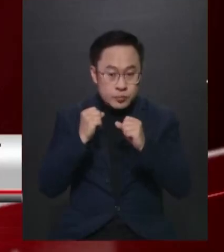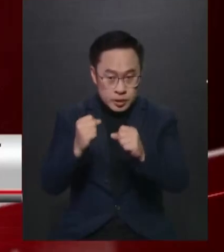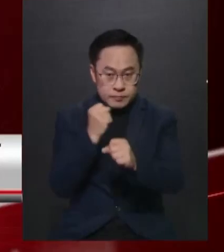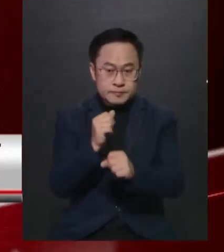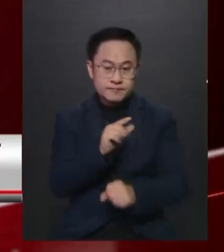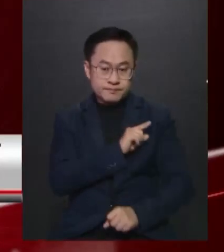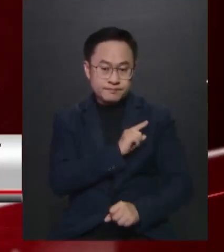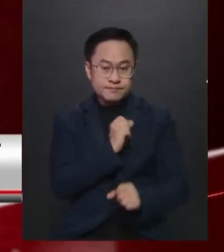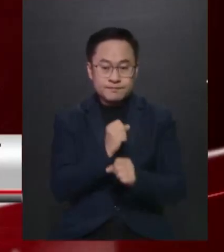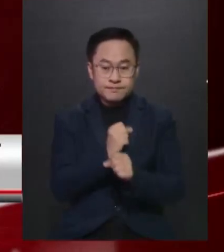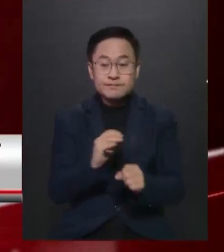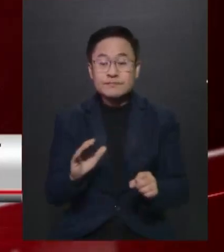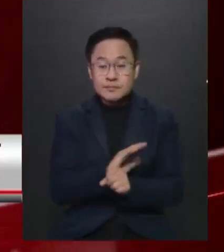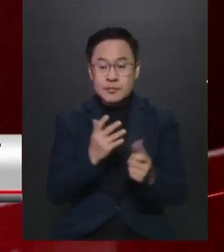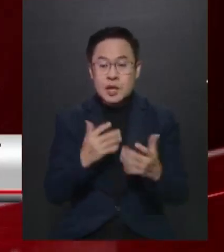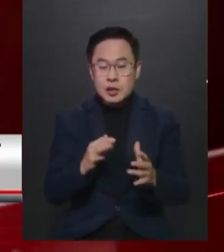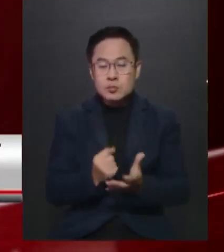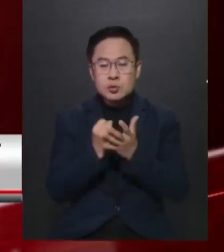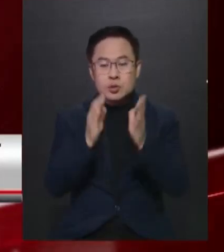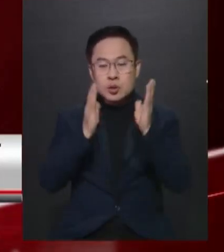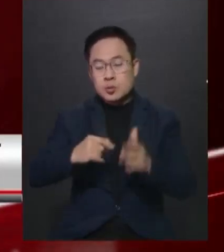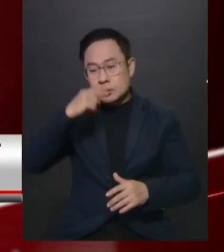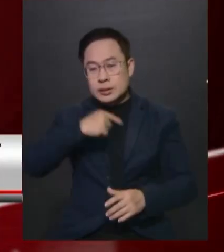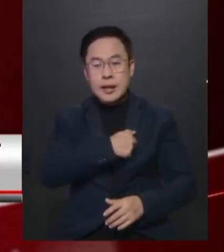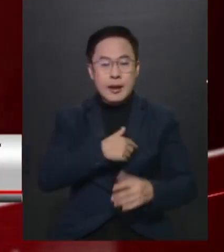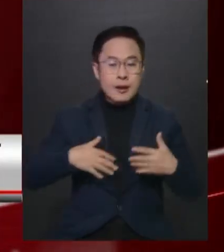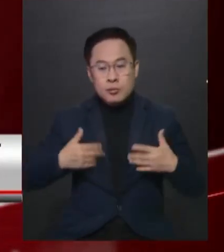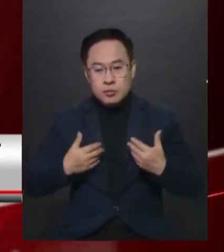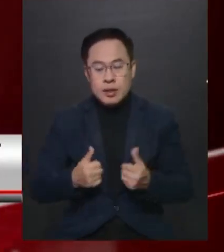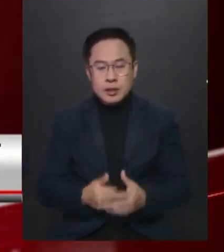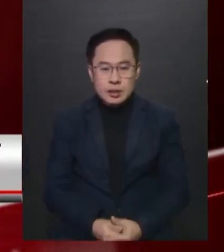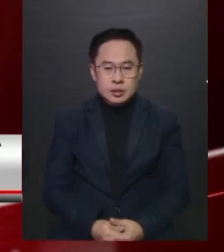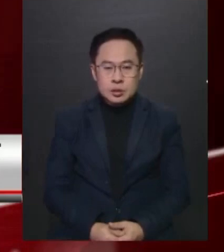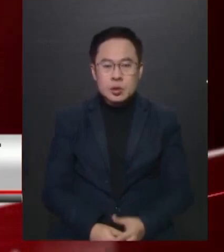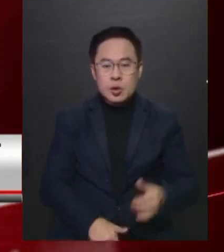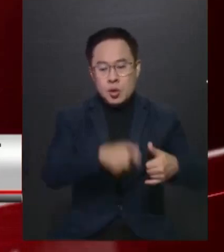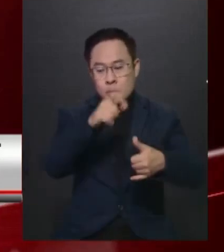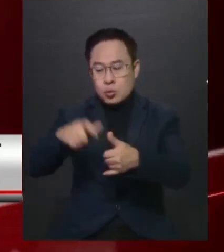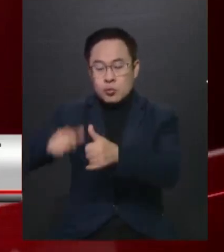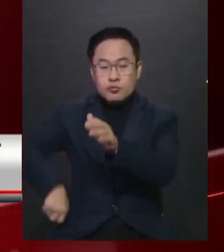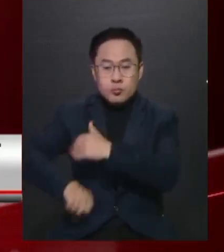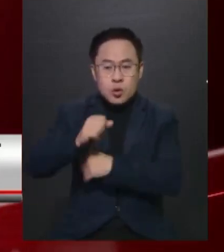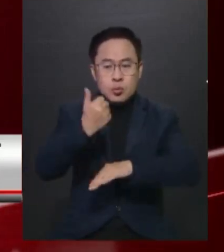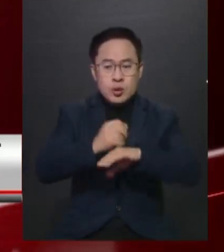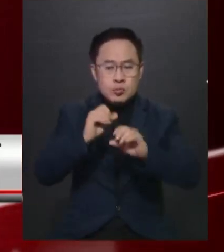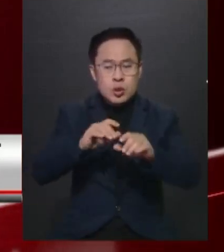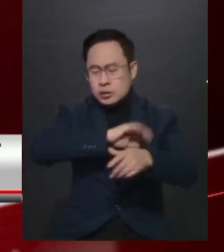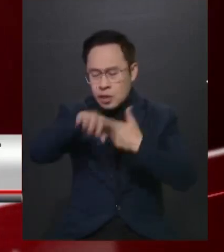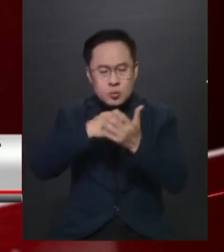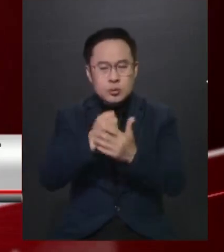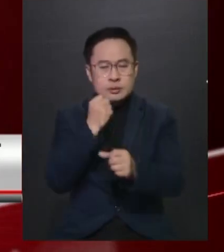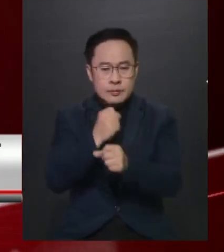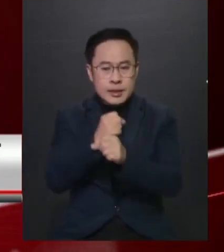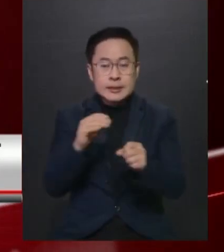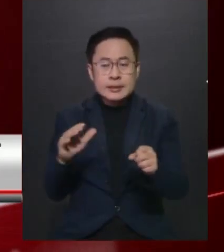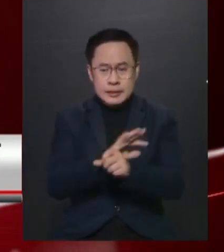เพื่อทำให้แฟนๆกีฬาชาวไทยได้มีความสุข คือคนหน้างานเนี่ยน้องๆในภาพรวมถึงทีมงานซัพพอร์ตมาโน่หรือผู้ช่วยทุกคนเต็มที่หมด ใช่ค่ะ